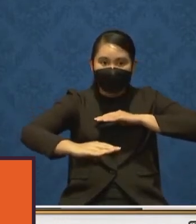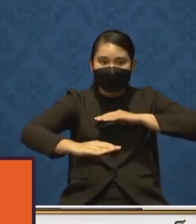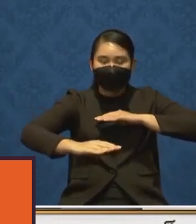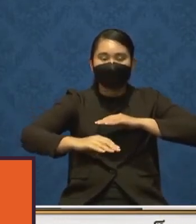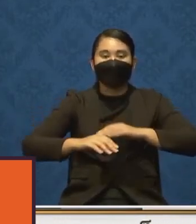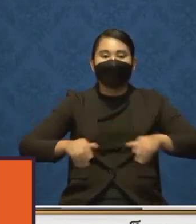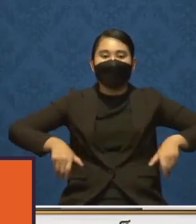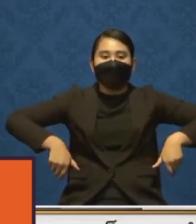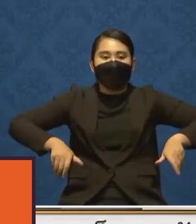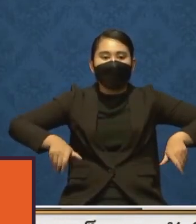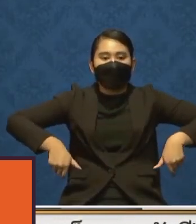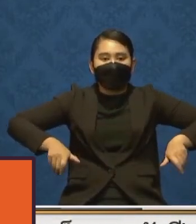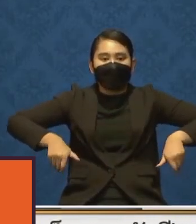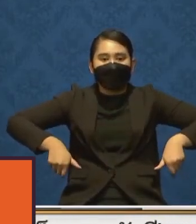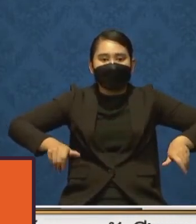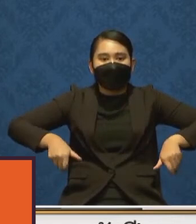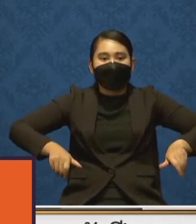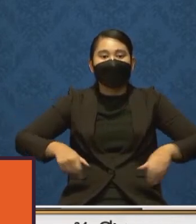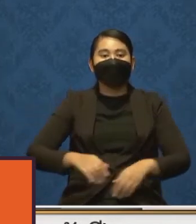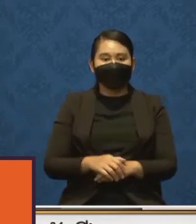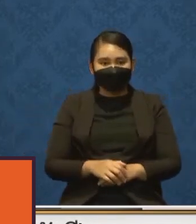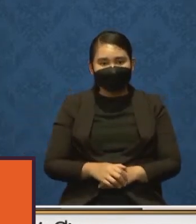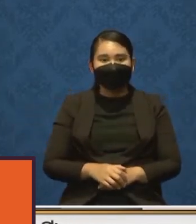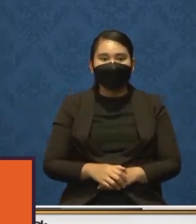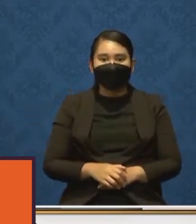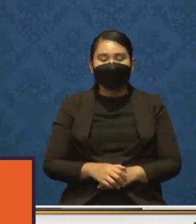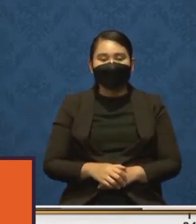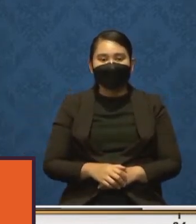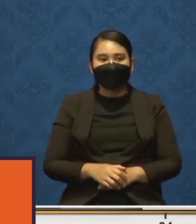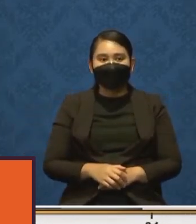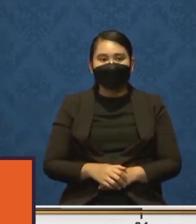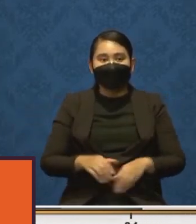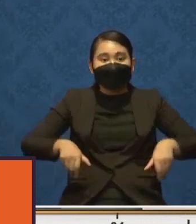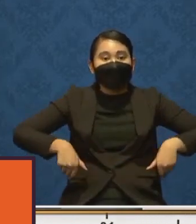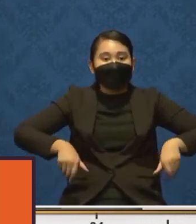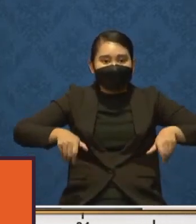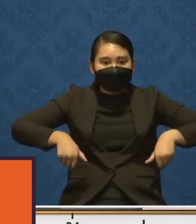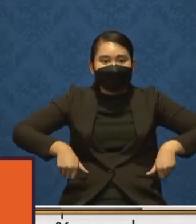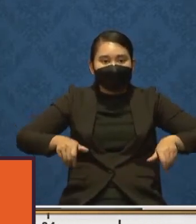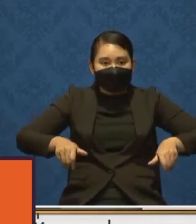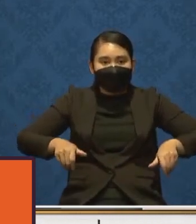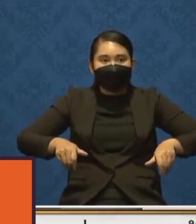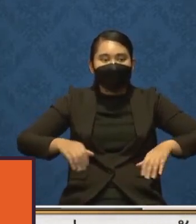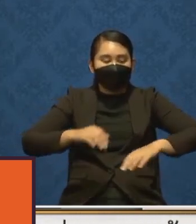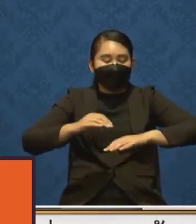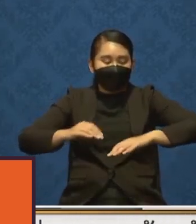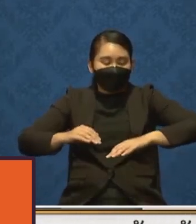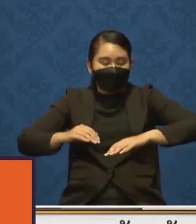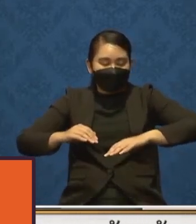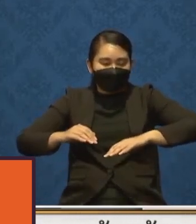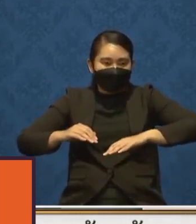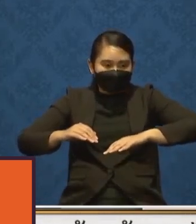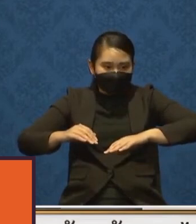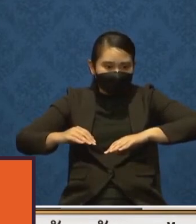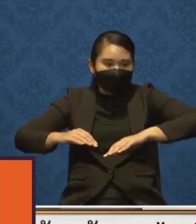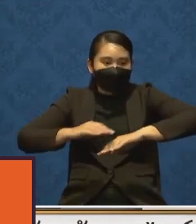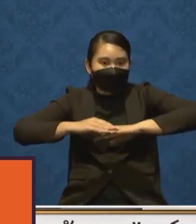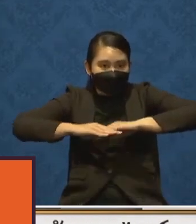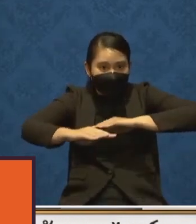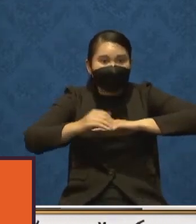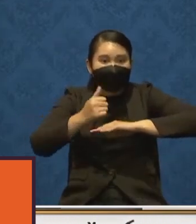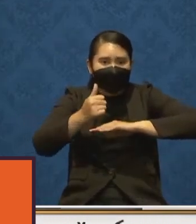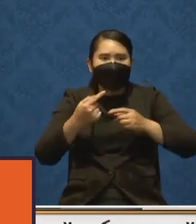คนที่นงรถเข็หอ wheelchair ภาฤักฤษนลครัเขาสามารถใช้ wheelchair ขึ้นได้แต่ปccoกฒว่า หลายสนามบิน